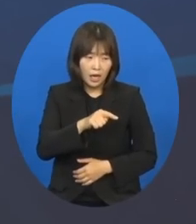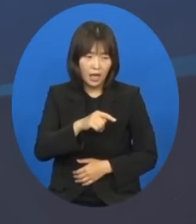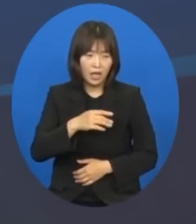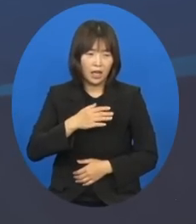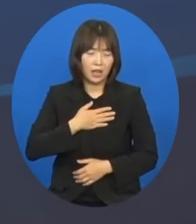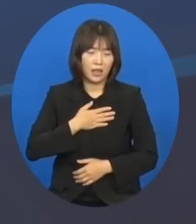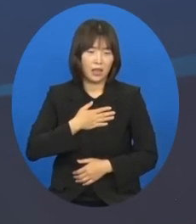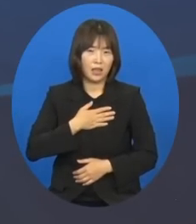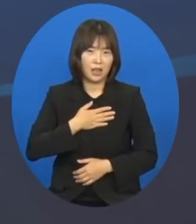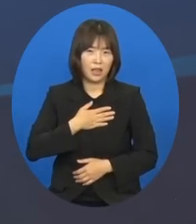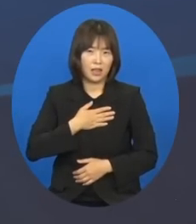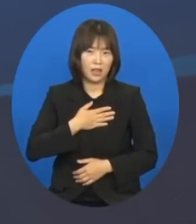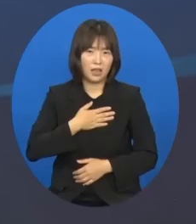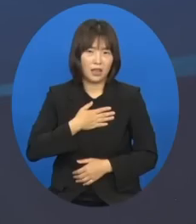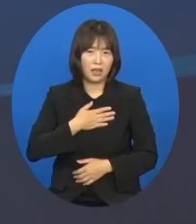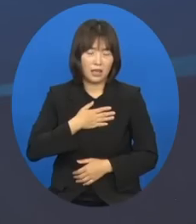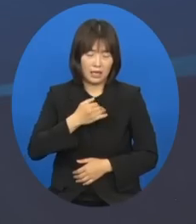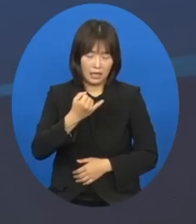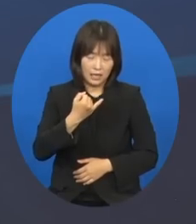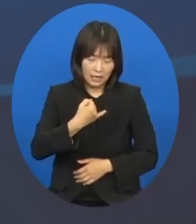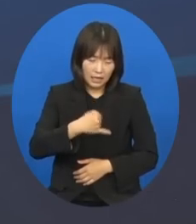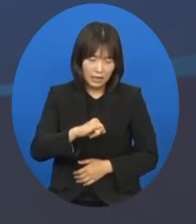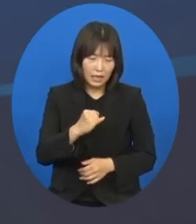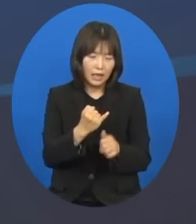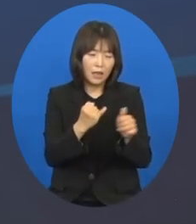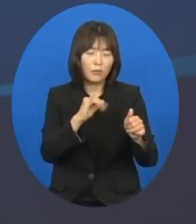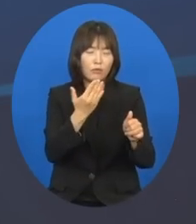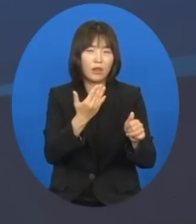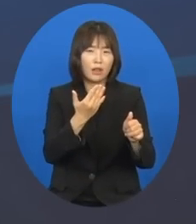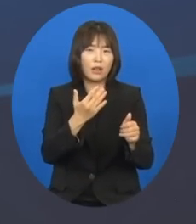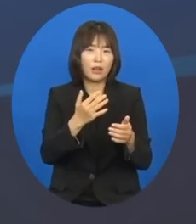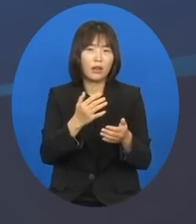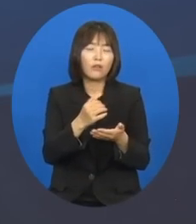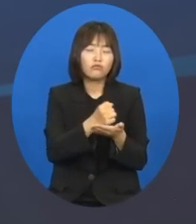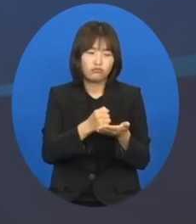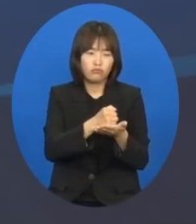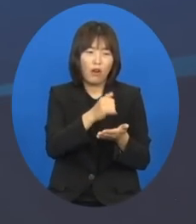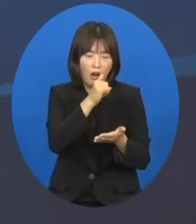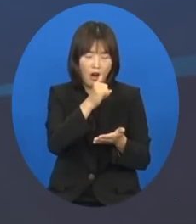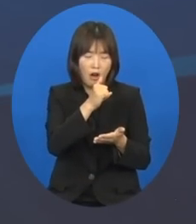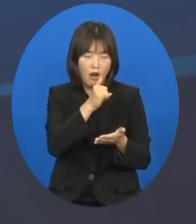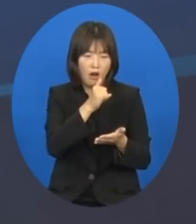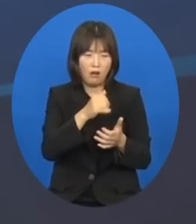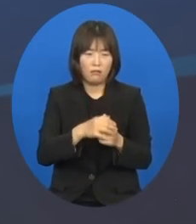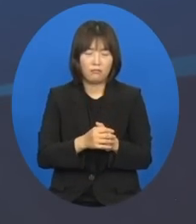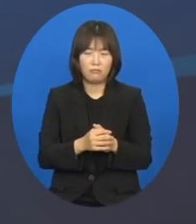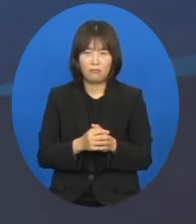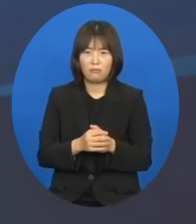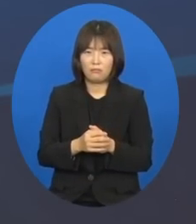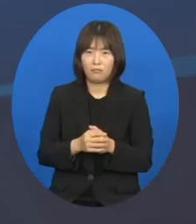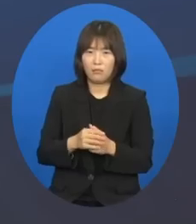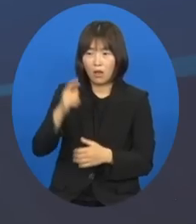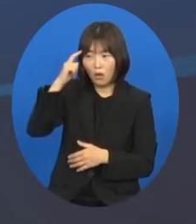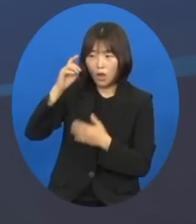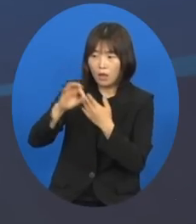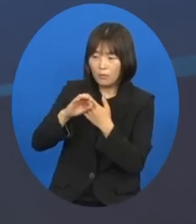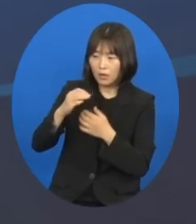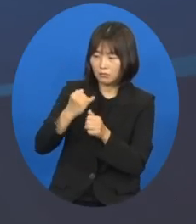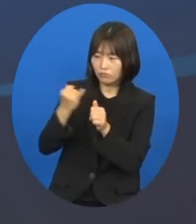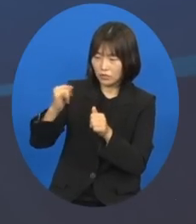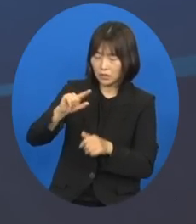운명이네 그러시더라고요 얼마나 반가운 소리입니까 왜 그런 거 하니까 저희 아내가이 수복인데